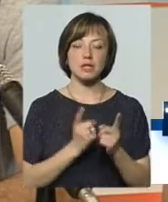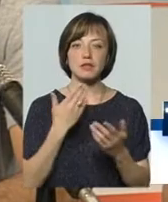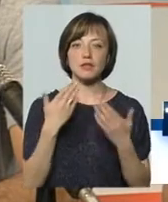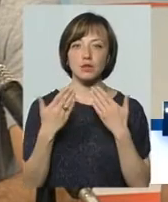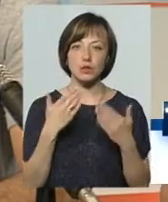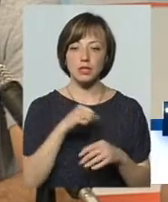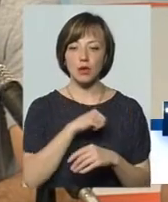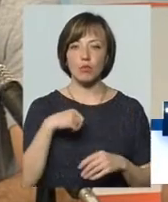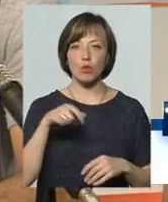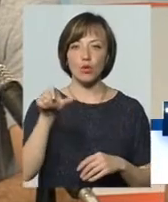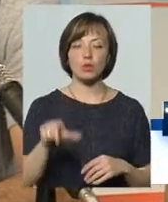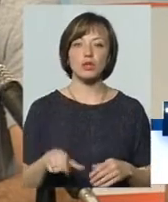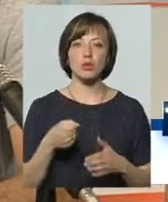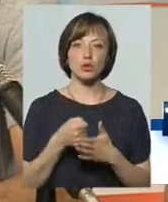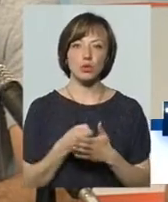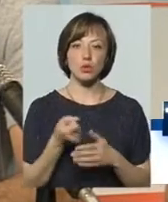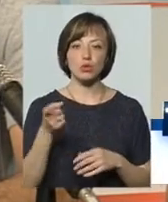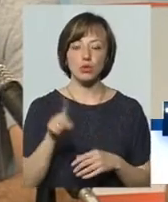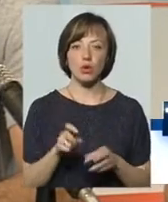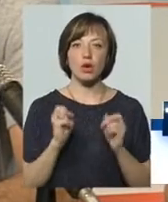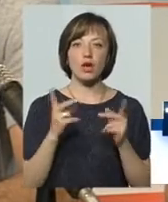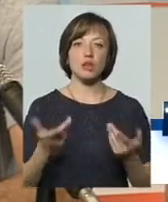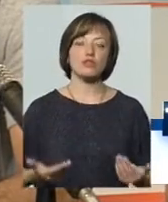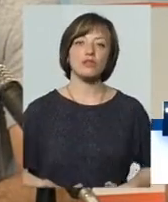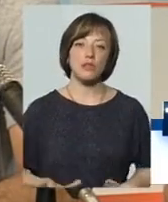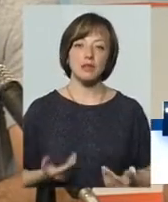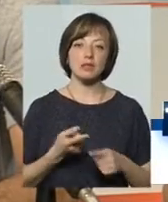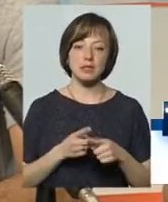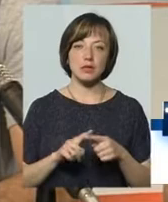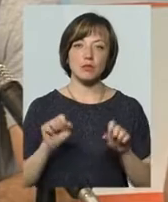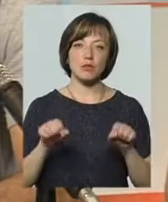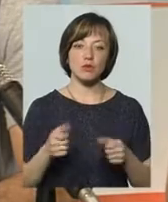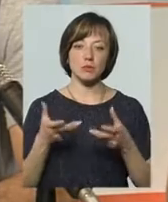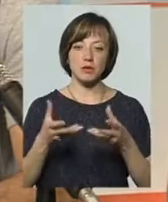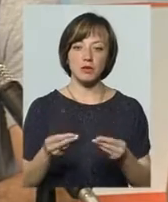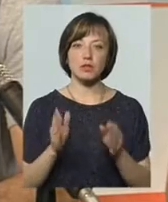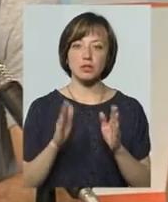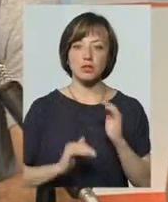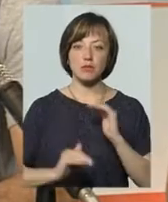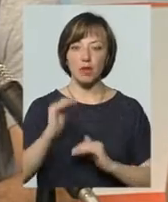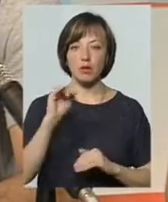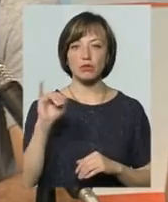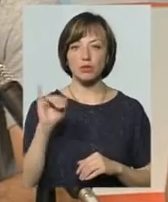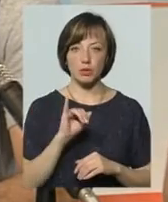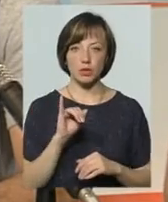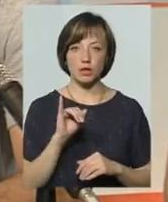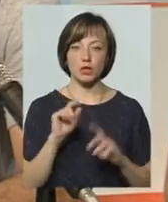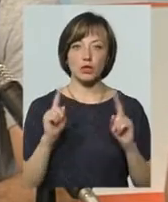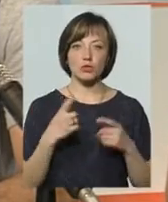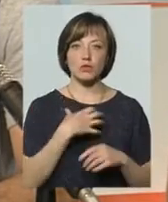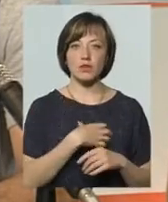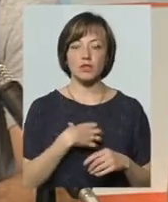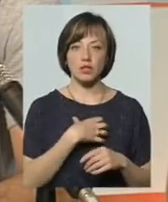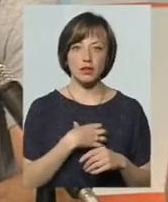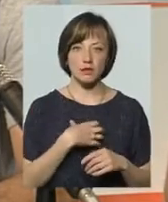відношення самої людини до того, як вона живе. Тобто, а це можна привити лише з маличку. І дуже важливо